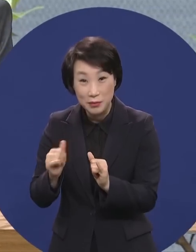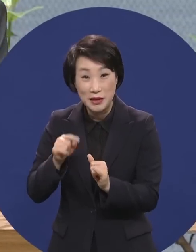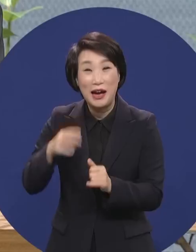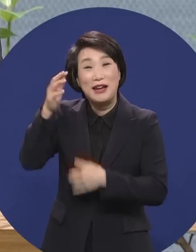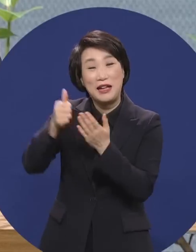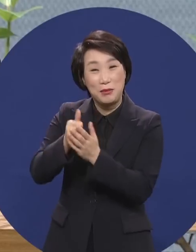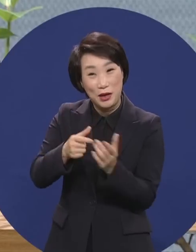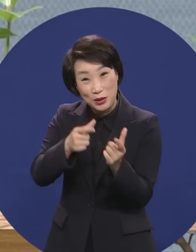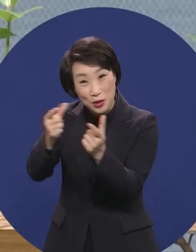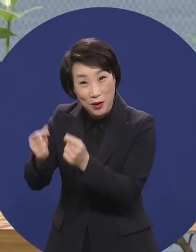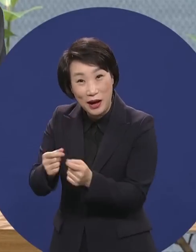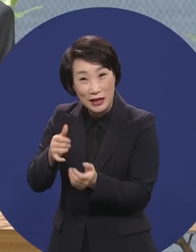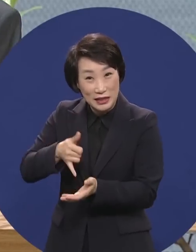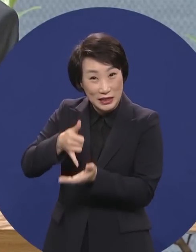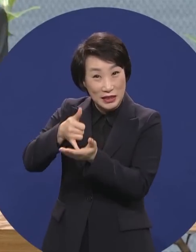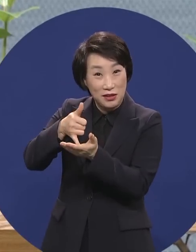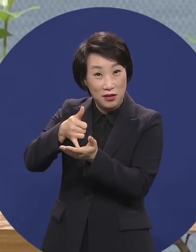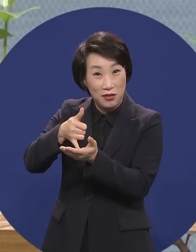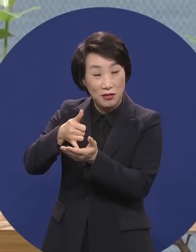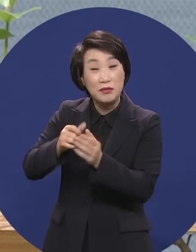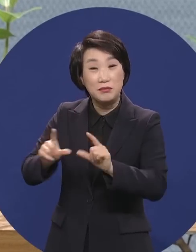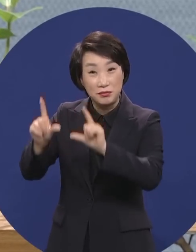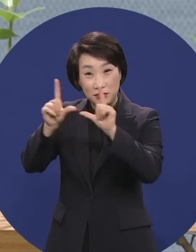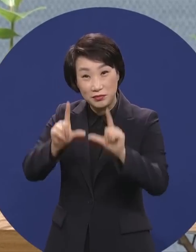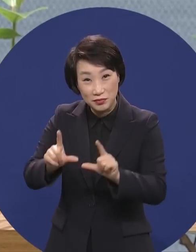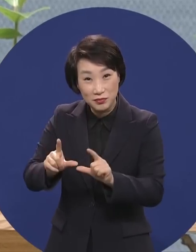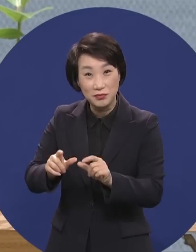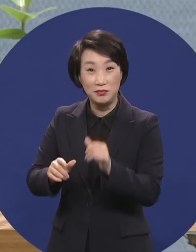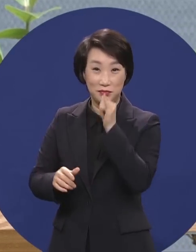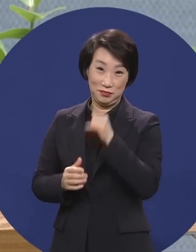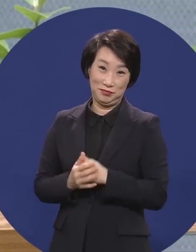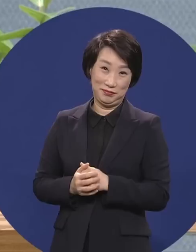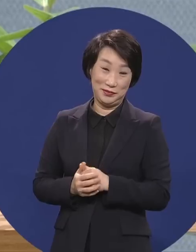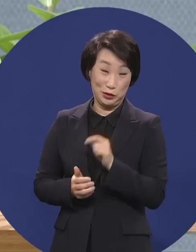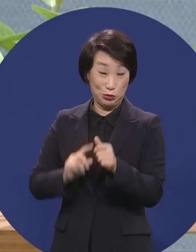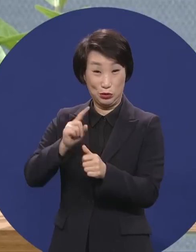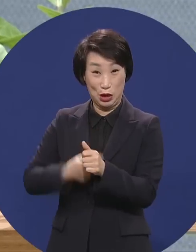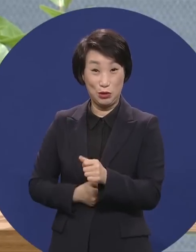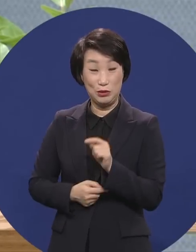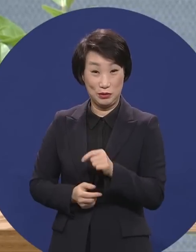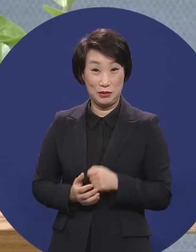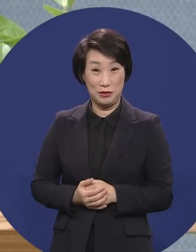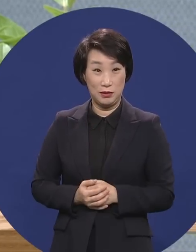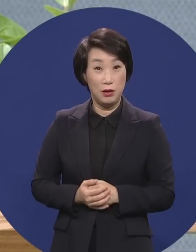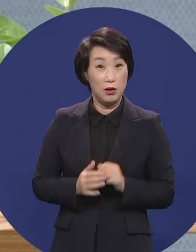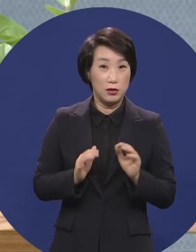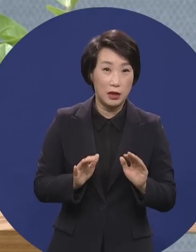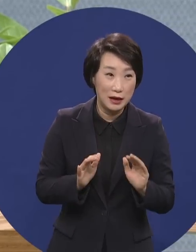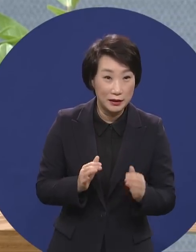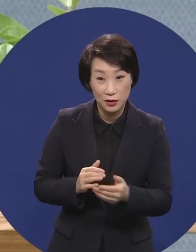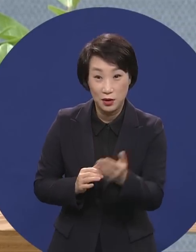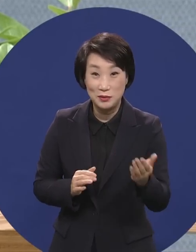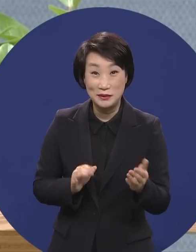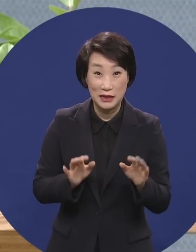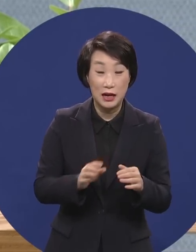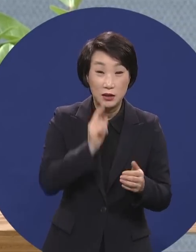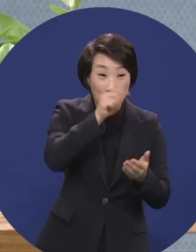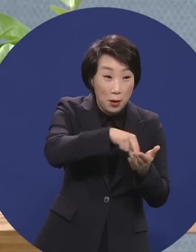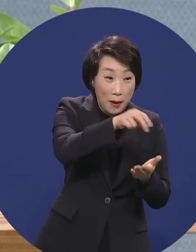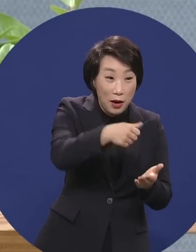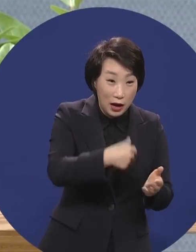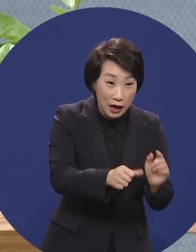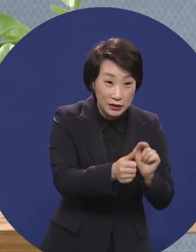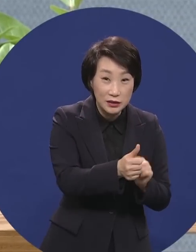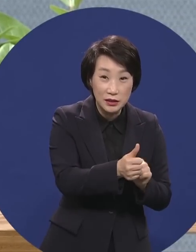하나님과 동일한 인격으로 살아가는 것은 당연한데 탕자가